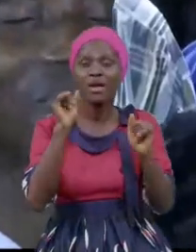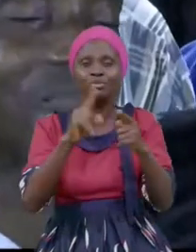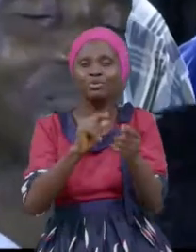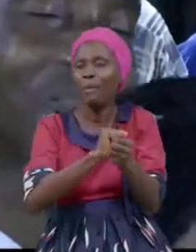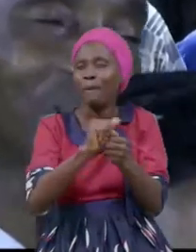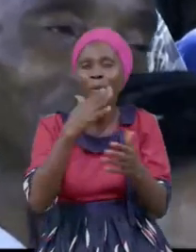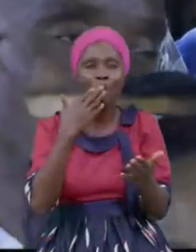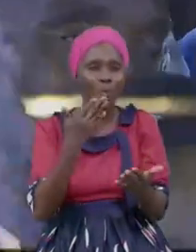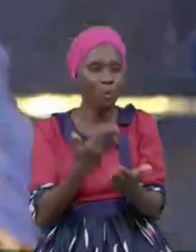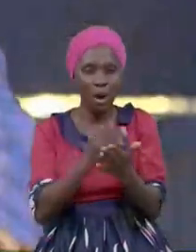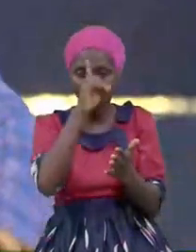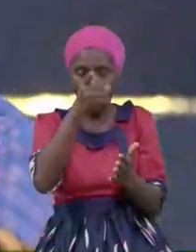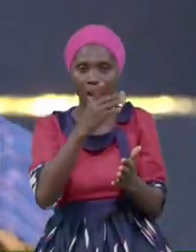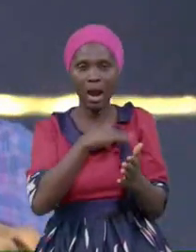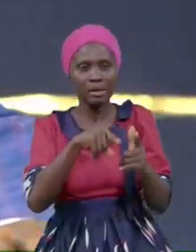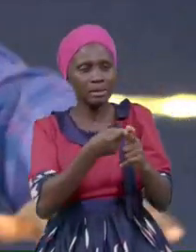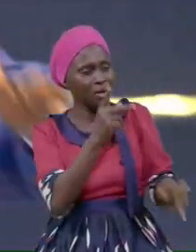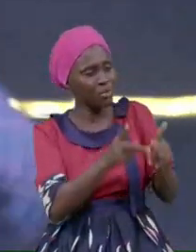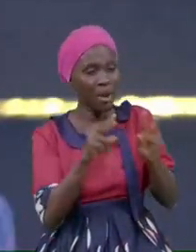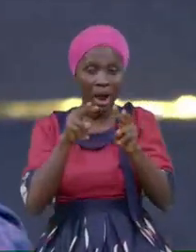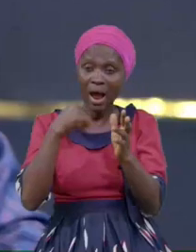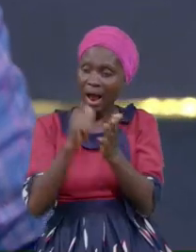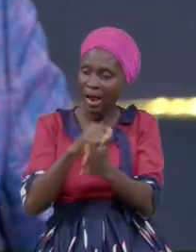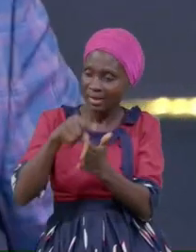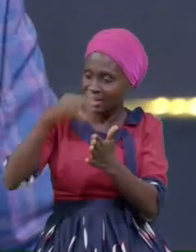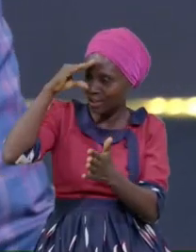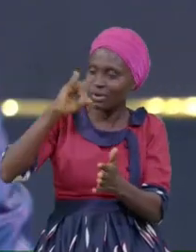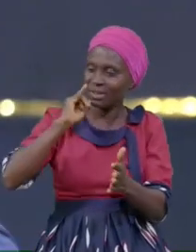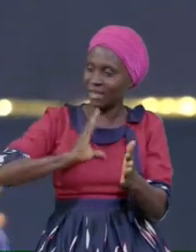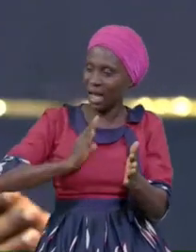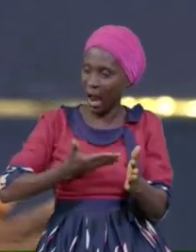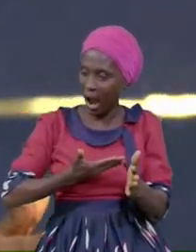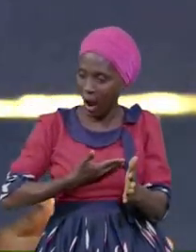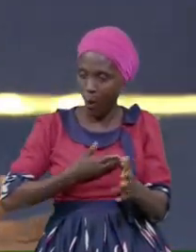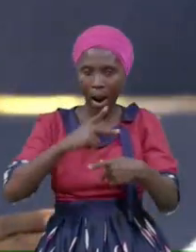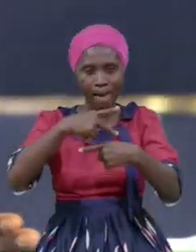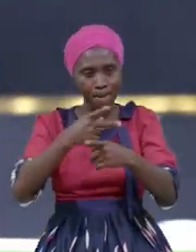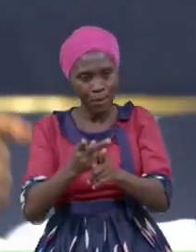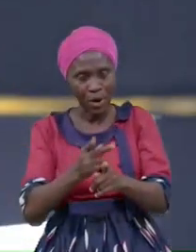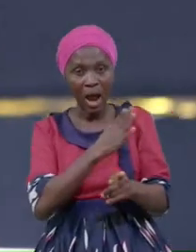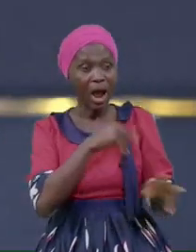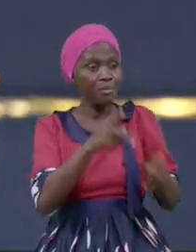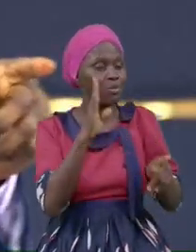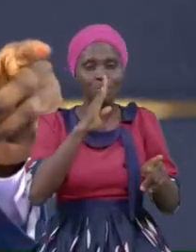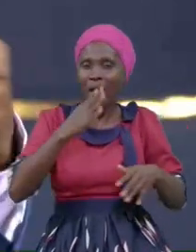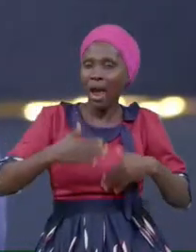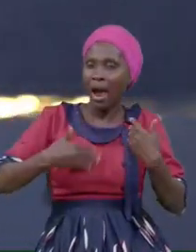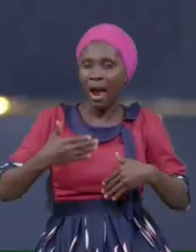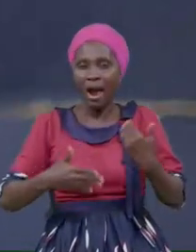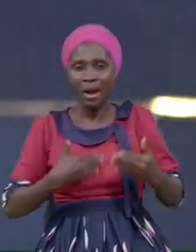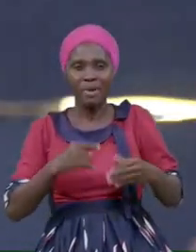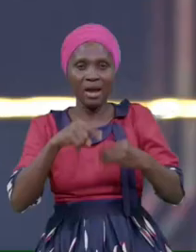toi. Et il dira, ah, elle est produit de notre école. Et ils seront fiers de toi. Le ciel dira, regarde